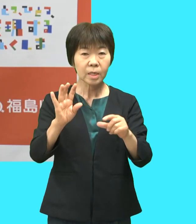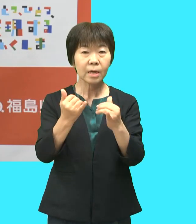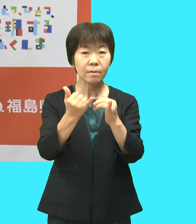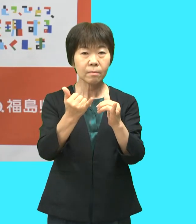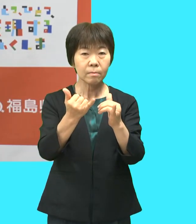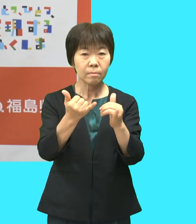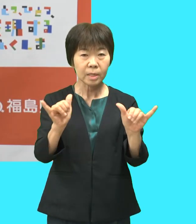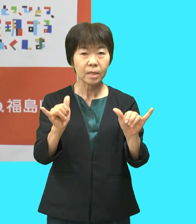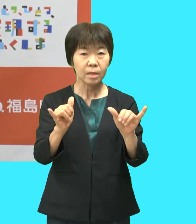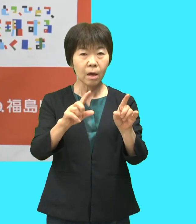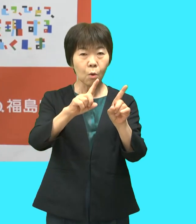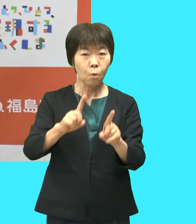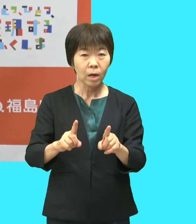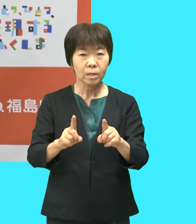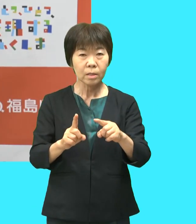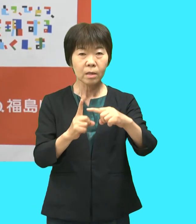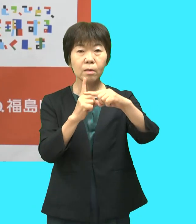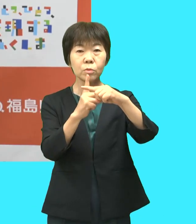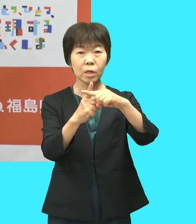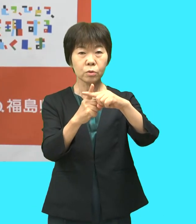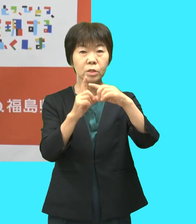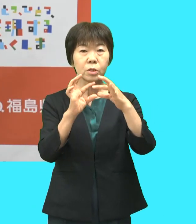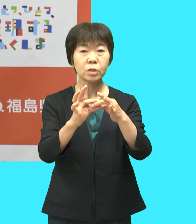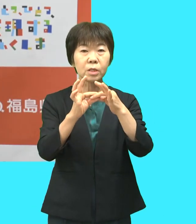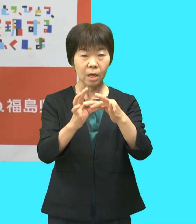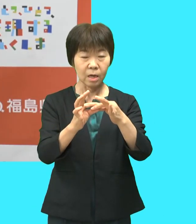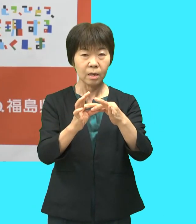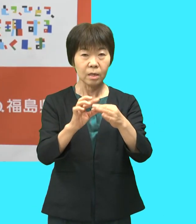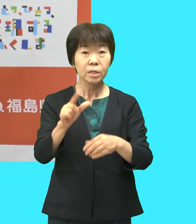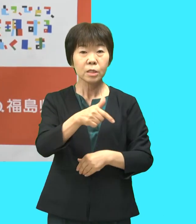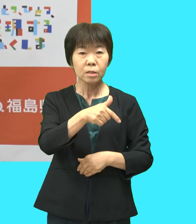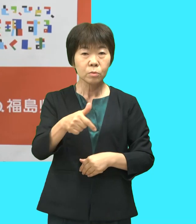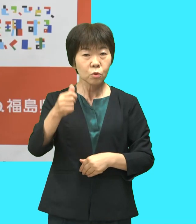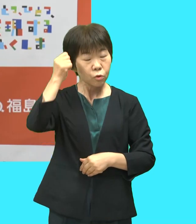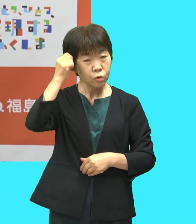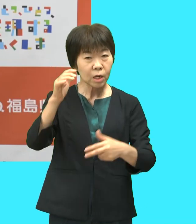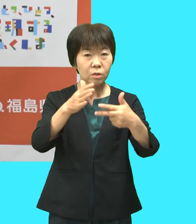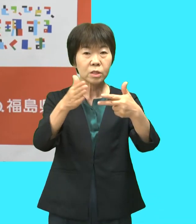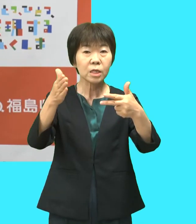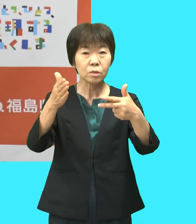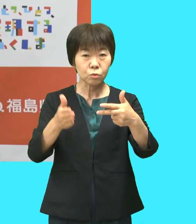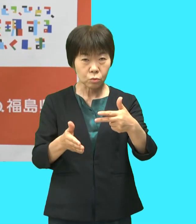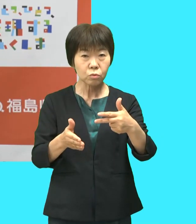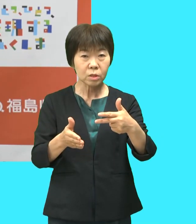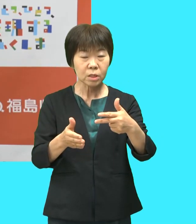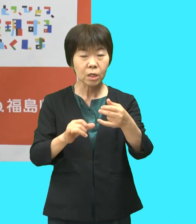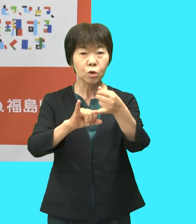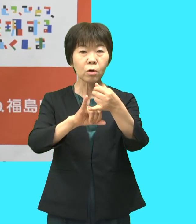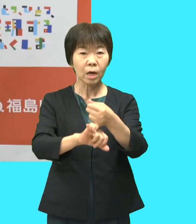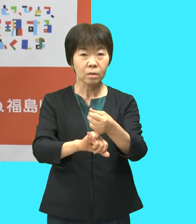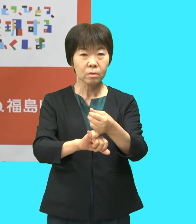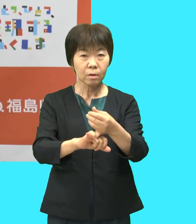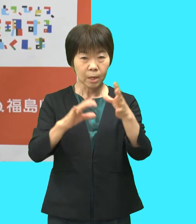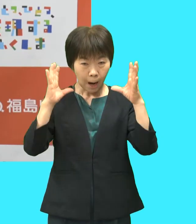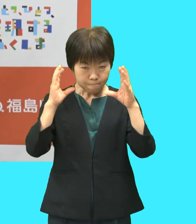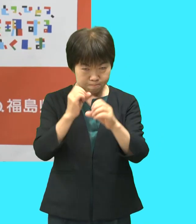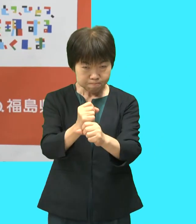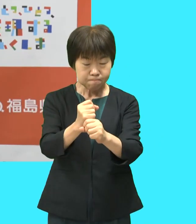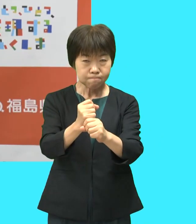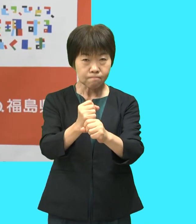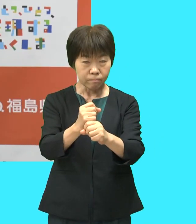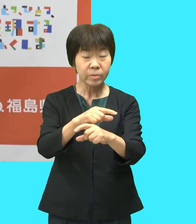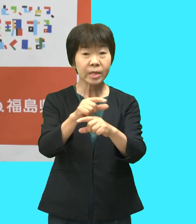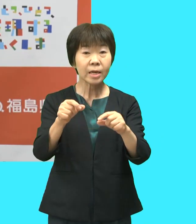割プラスの件についてであります。一部の宿泊施設に予約が集中をした結